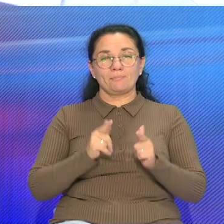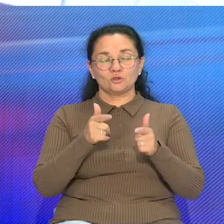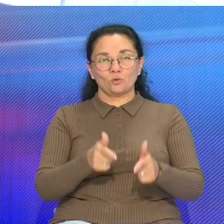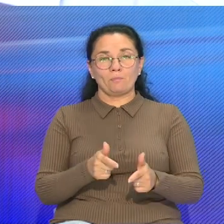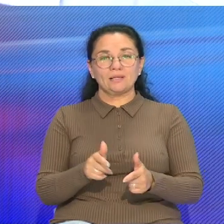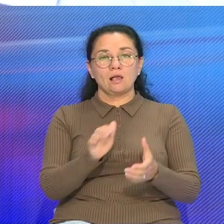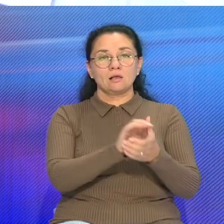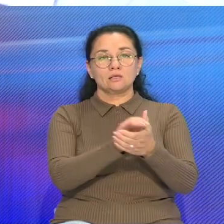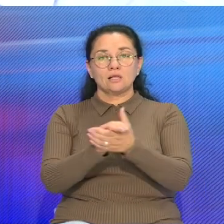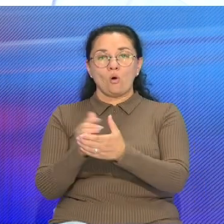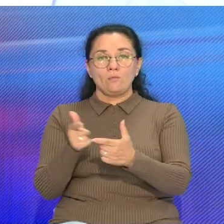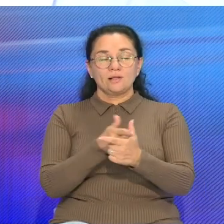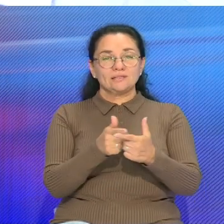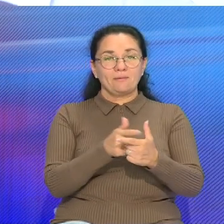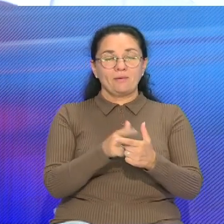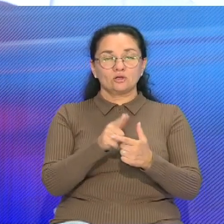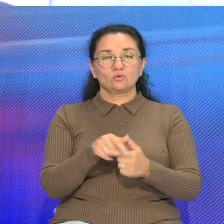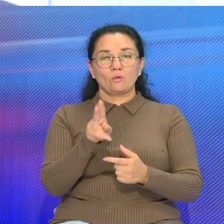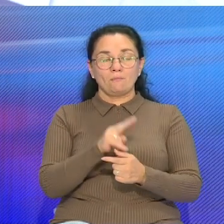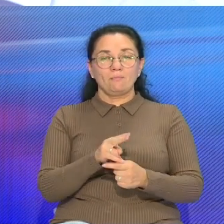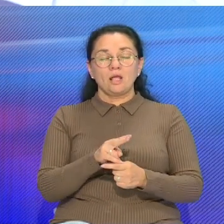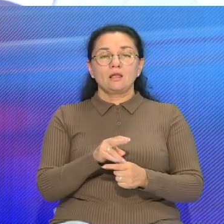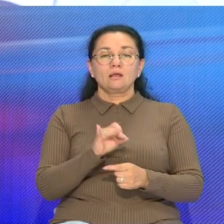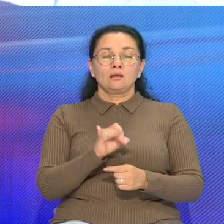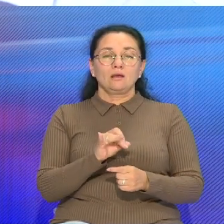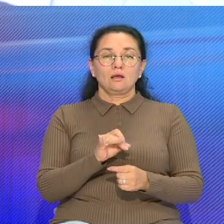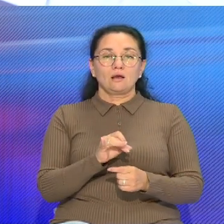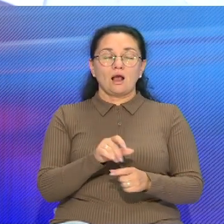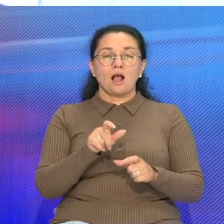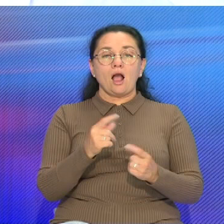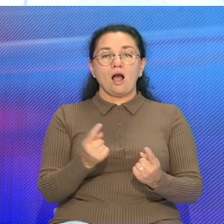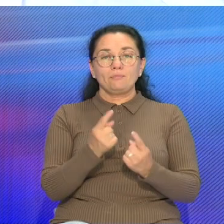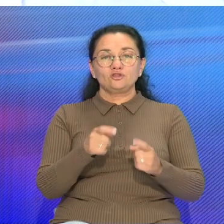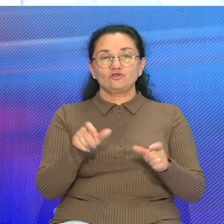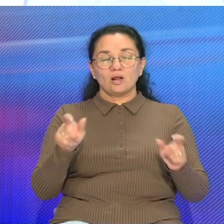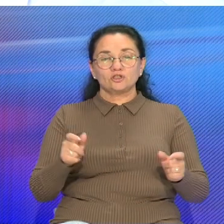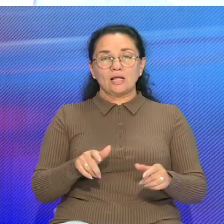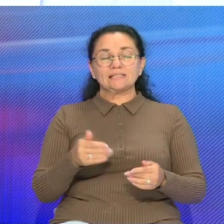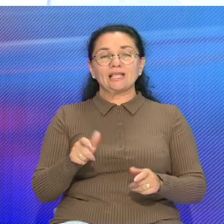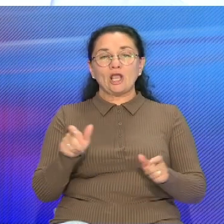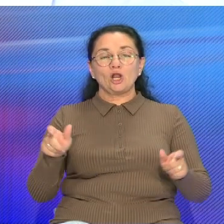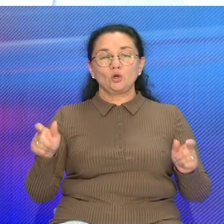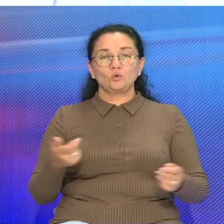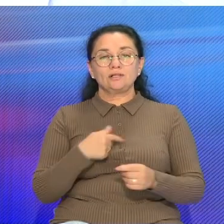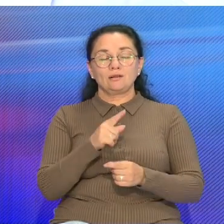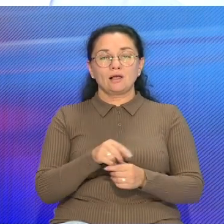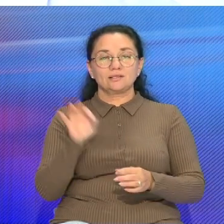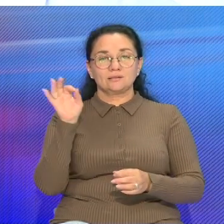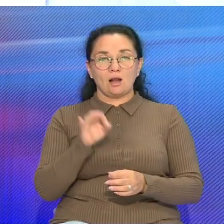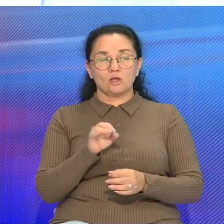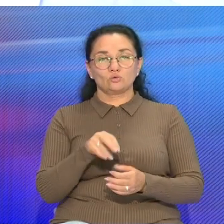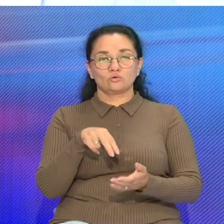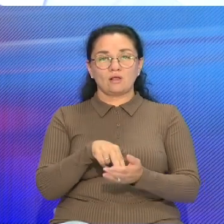Союза, знакомятся между собой, селят в казармах. И они, гражданские люди, их сразу, нас сразу ставят, как говорится, в